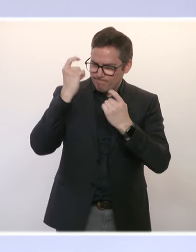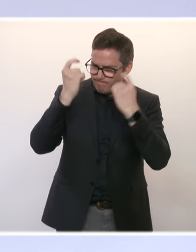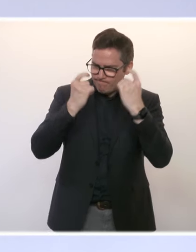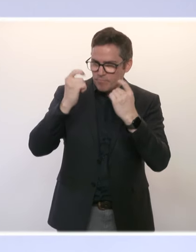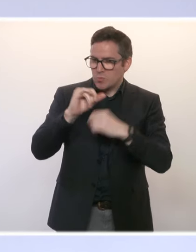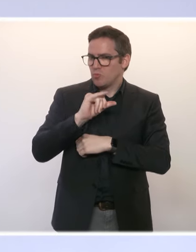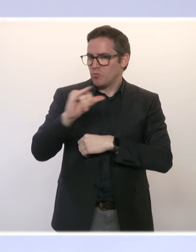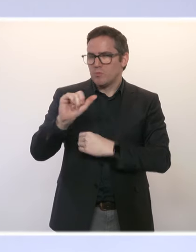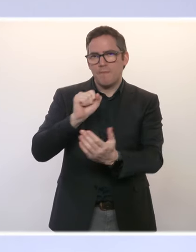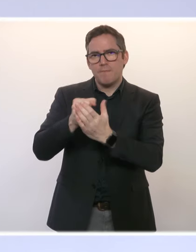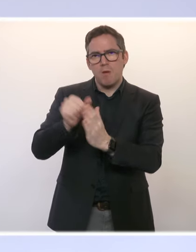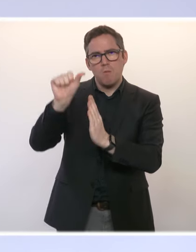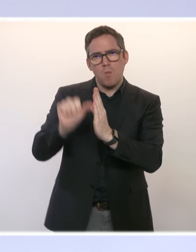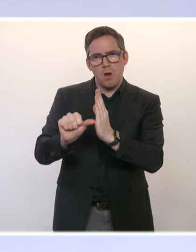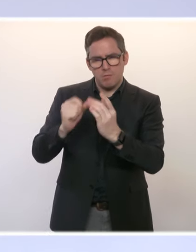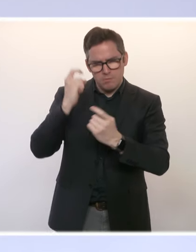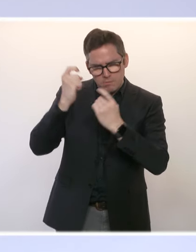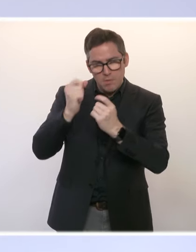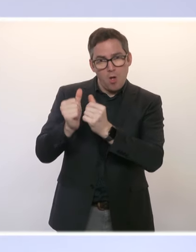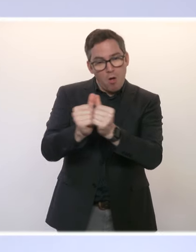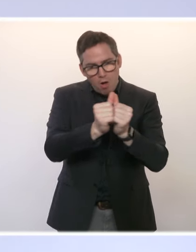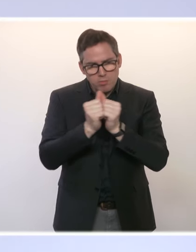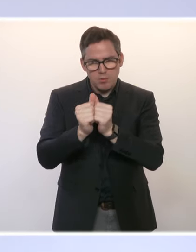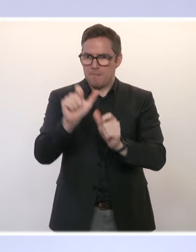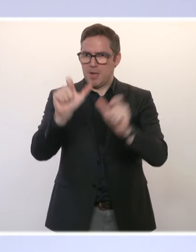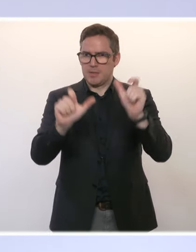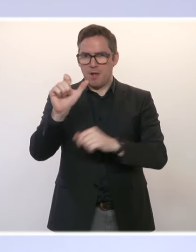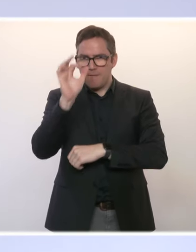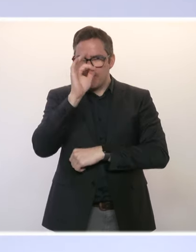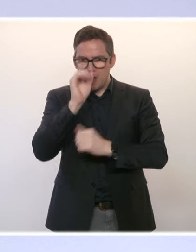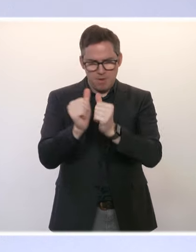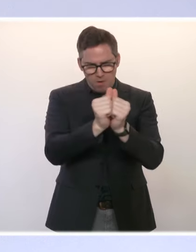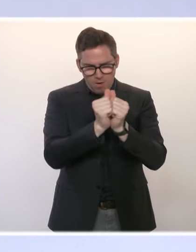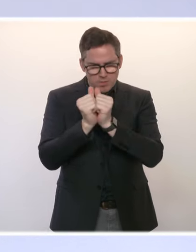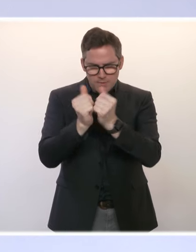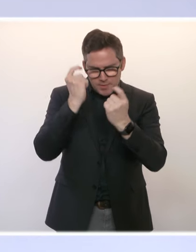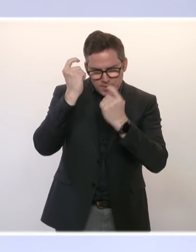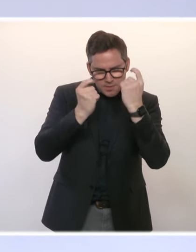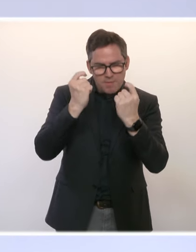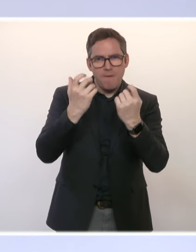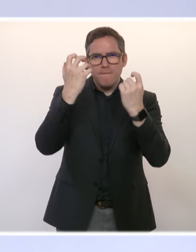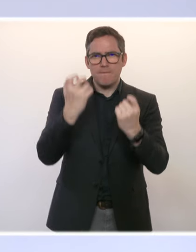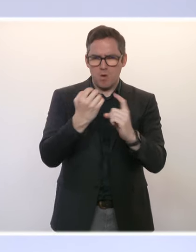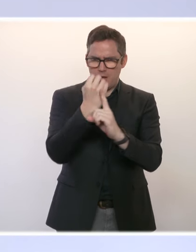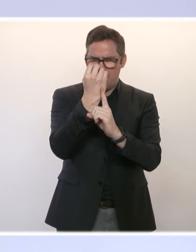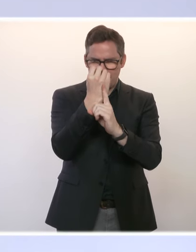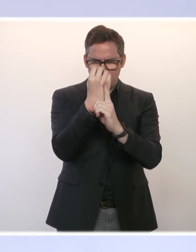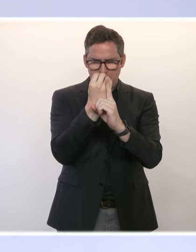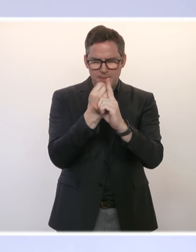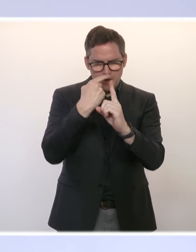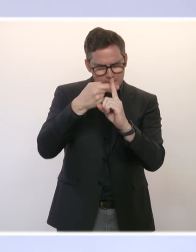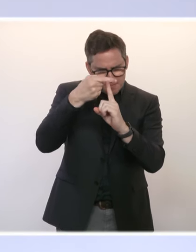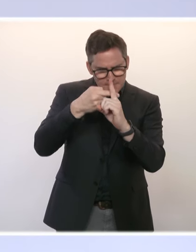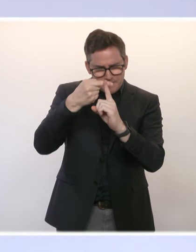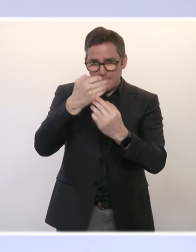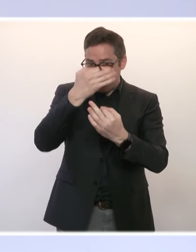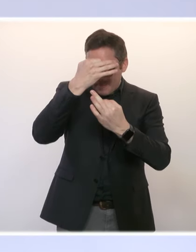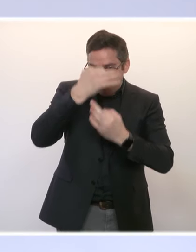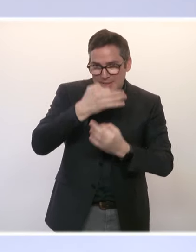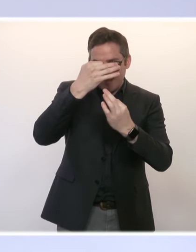l'agriculture, avec donc les agriculteurs. Le but est clair, définir ensemble des indicateurs précis, les plus pertinents possibles, pour